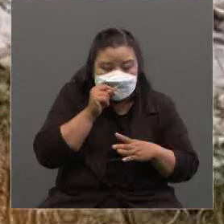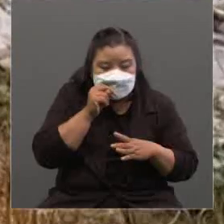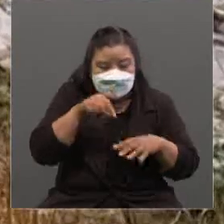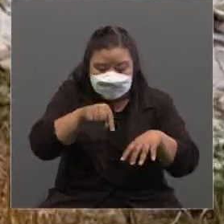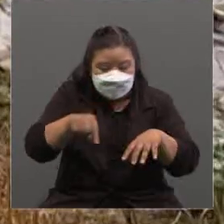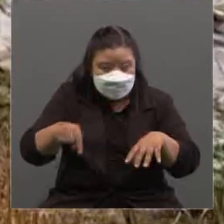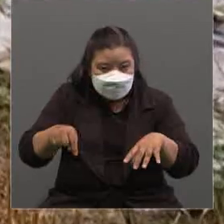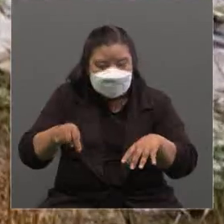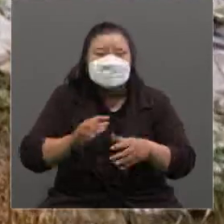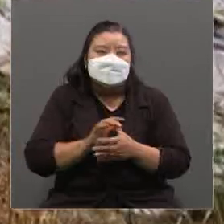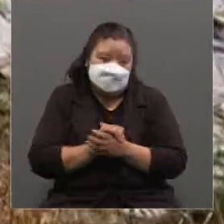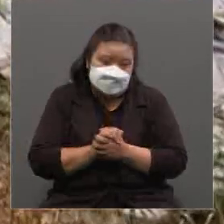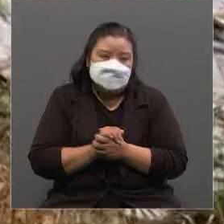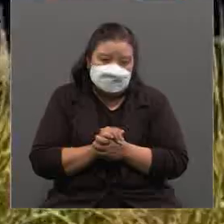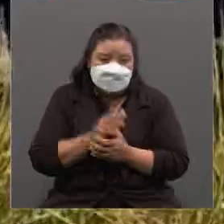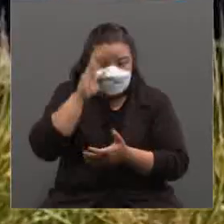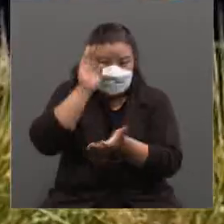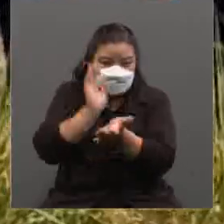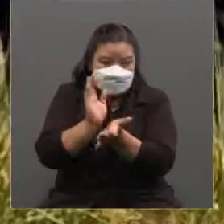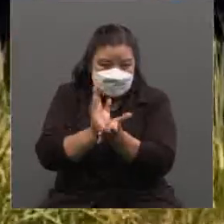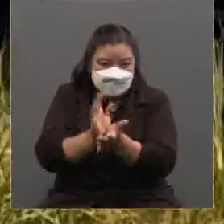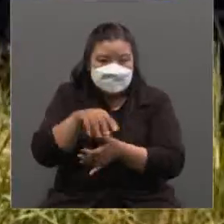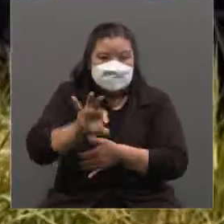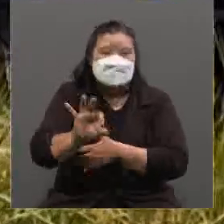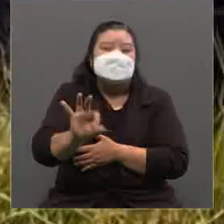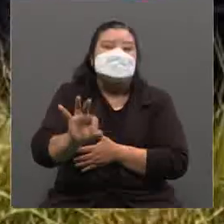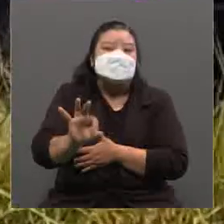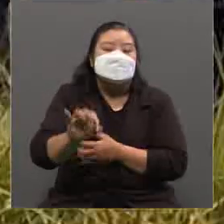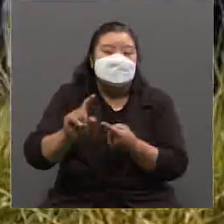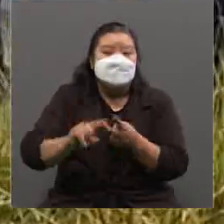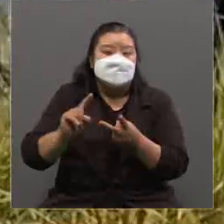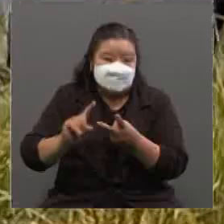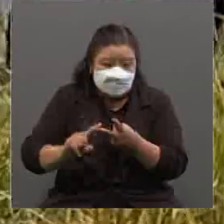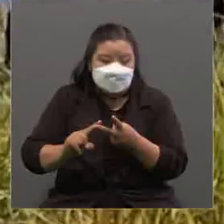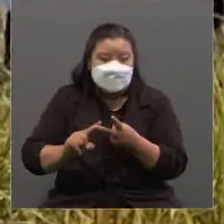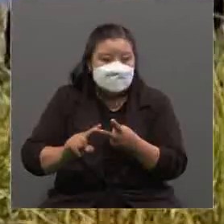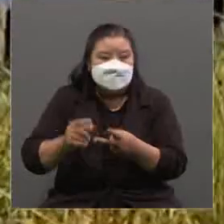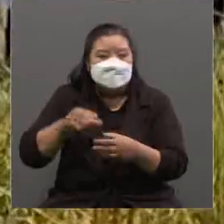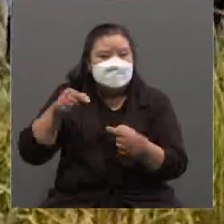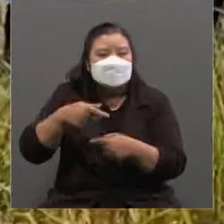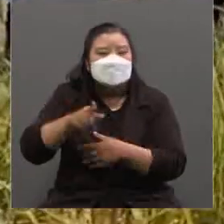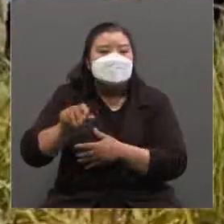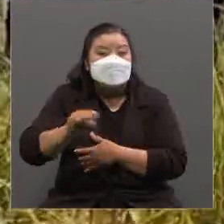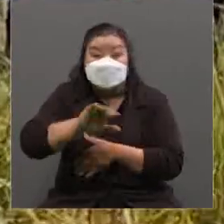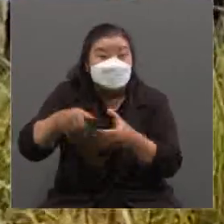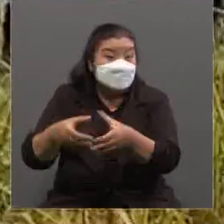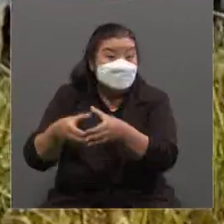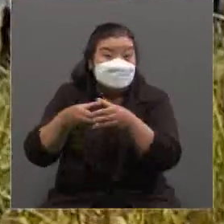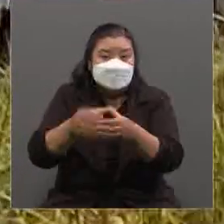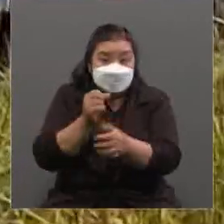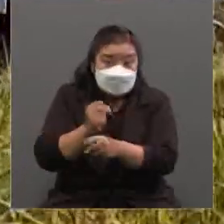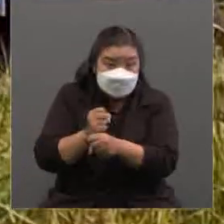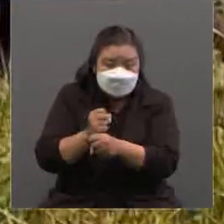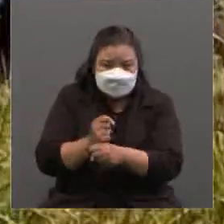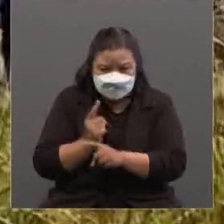เหตุด้วยนะครับขณะนี้เนี่ยทางชุดสืบสวนตำรวจภูธรภาค 9กับตำรวจกองปราบปรามก็กำลังเร่งตรวจสอบอยู่เพื่อจะติดตามขบวน